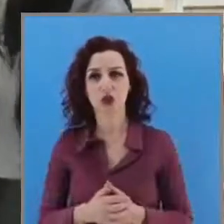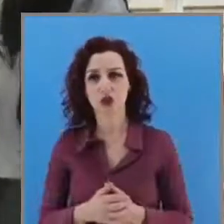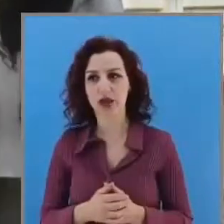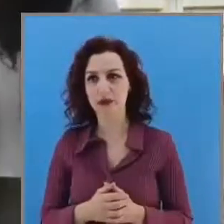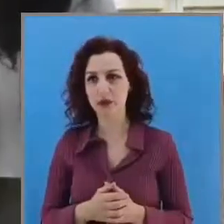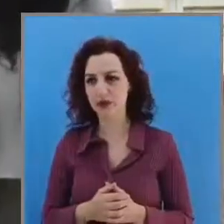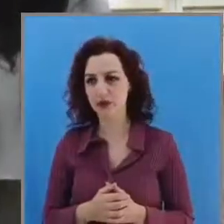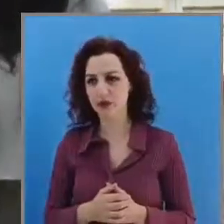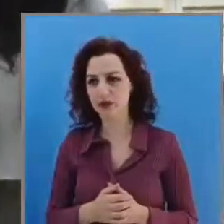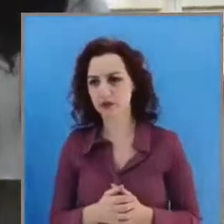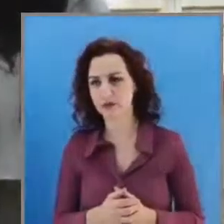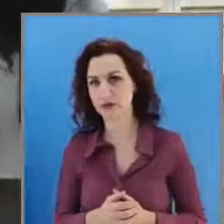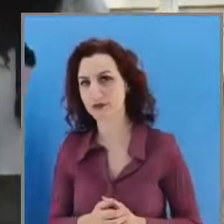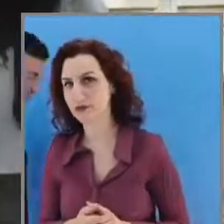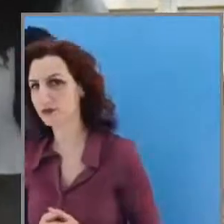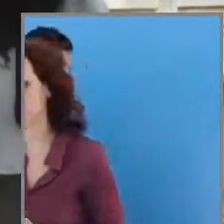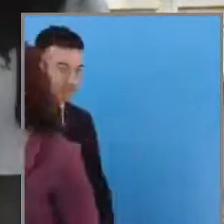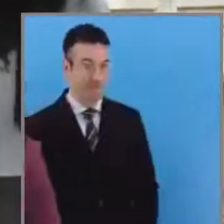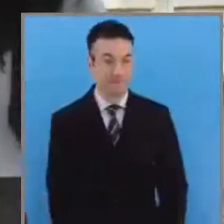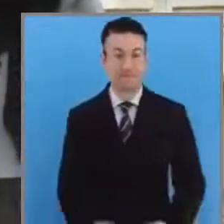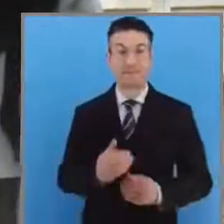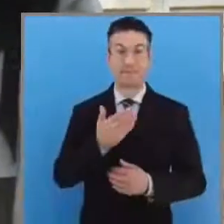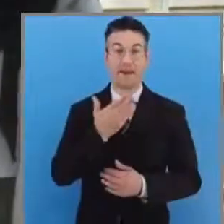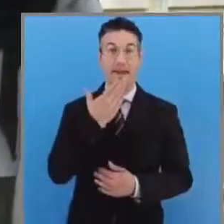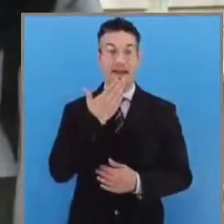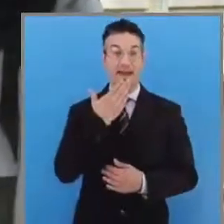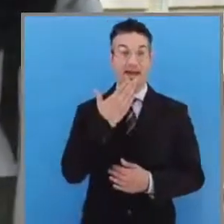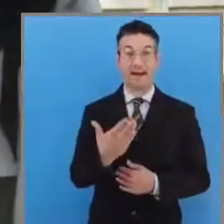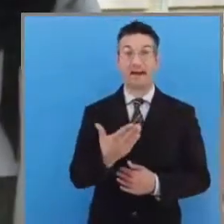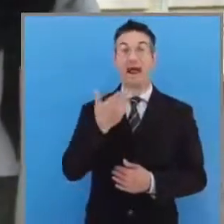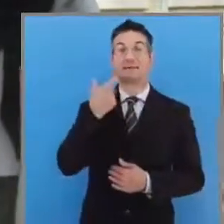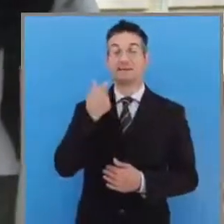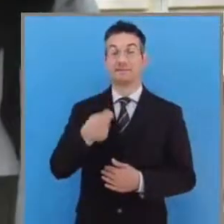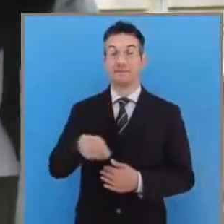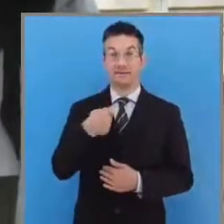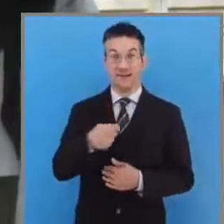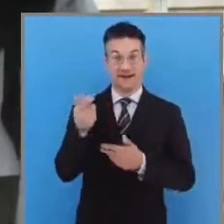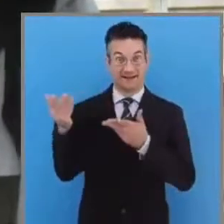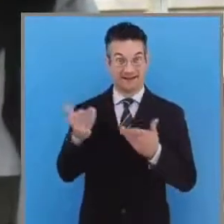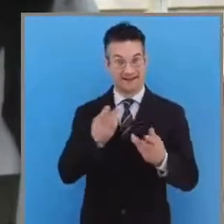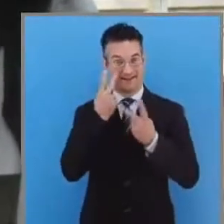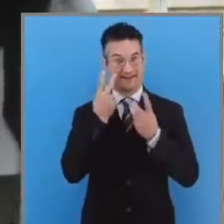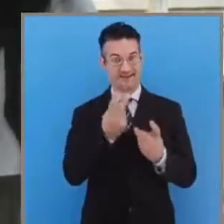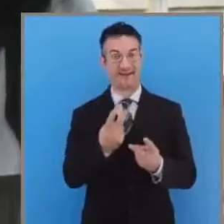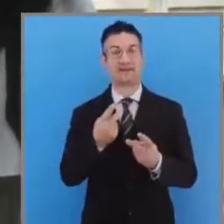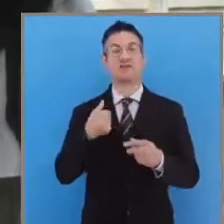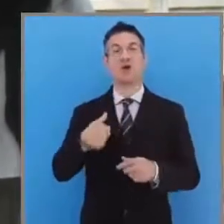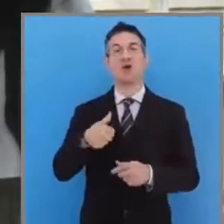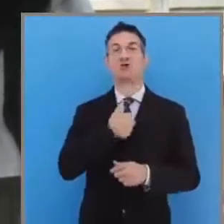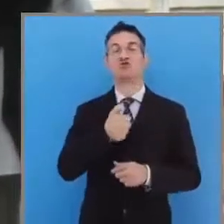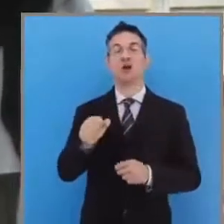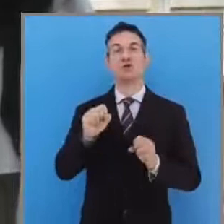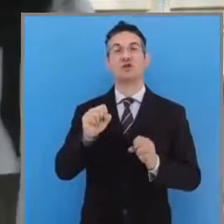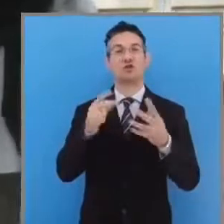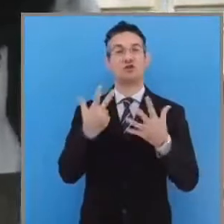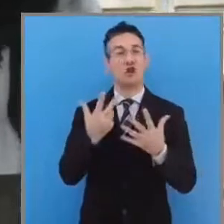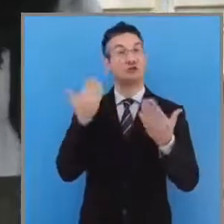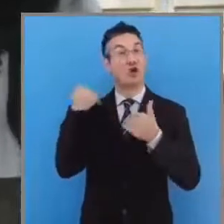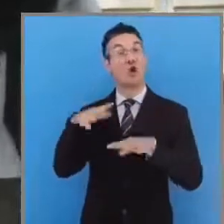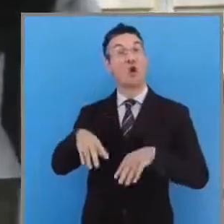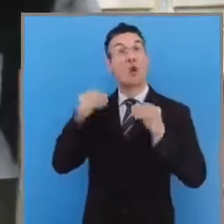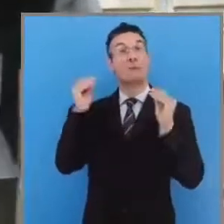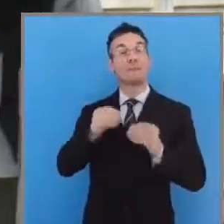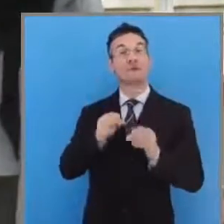visita. Noi di Ares 118 siamo impegnati dai primissimi giorni nella battaglia al Covid. Già